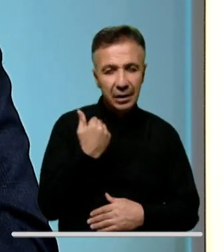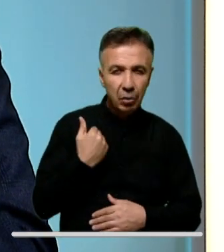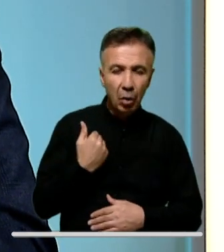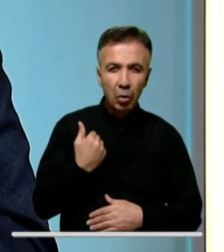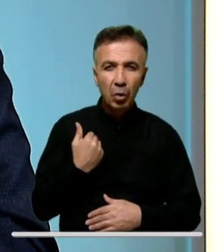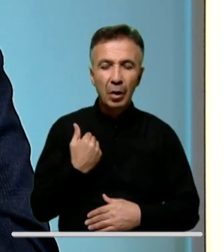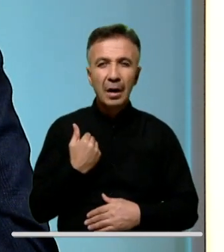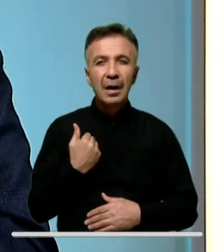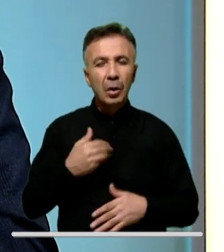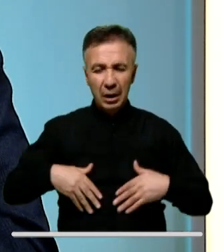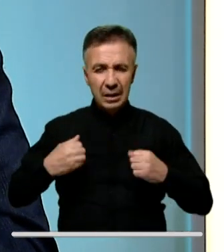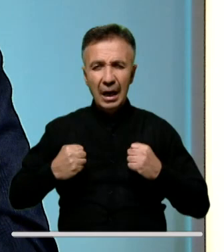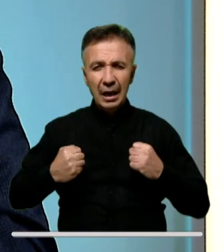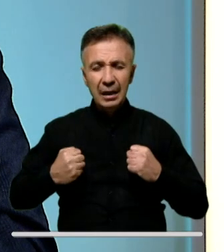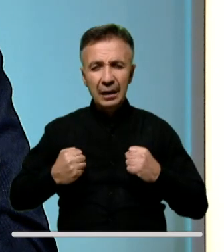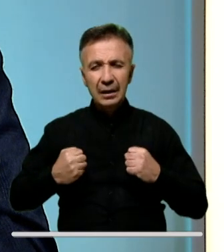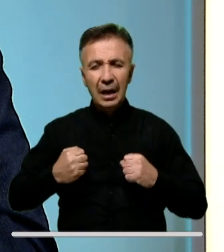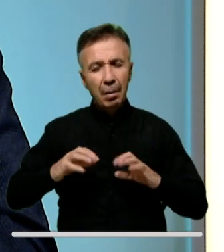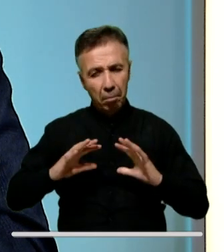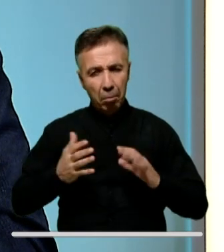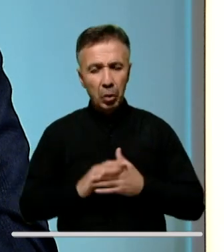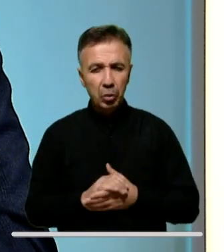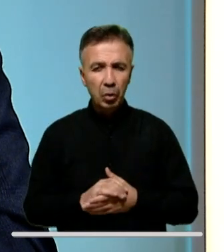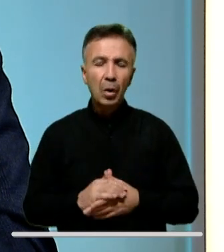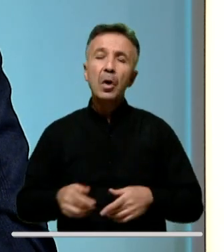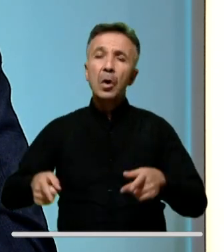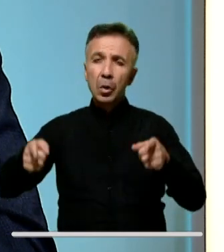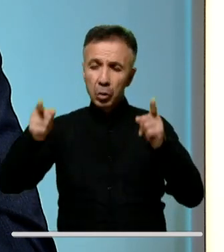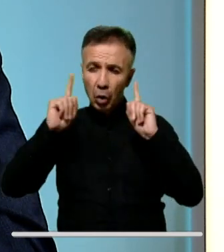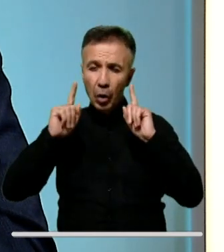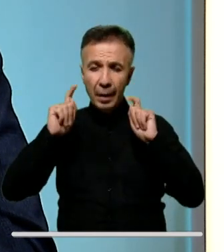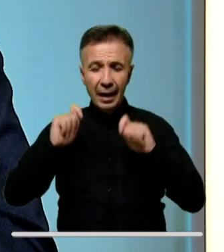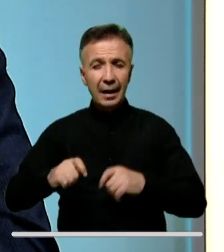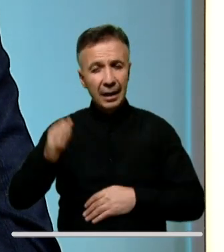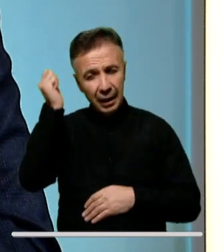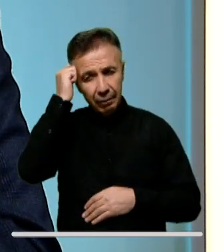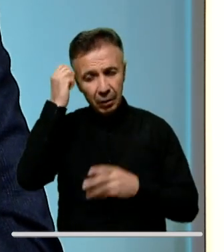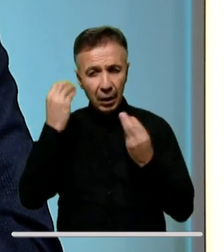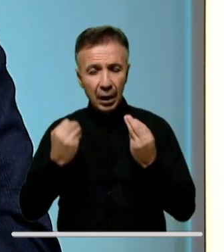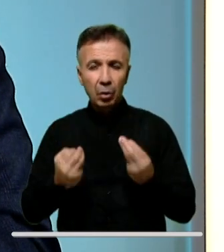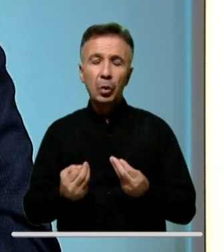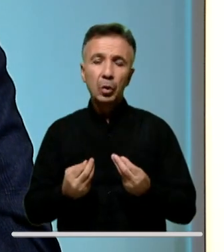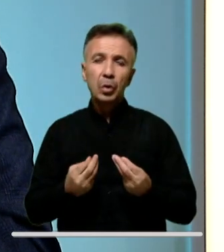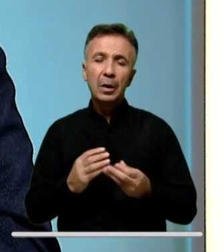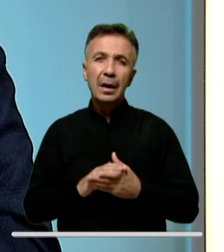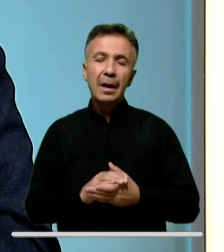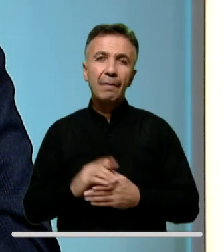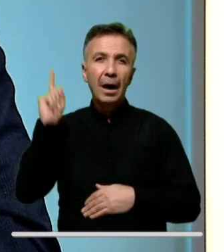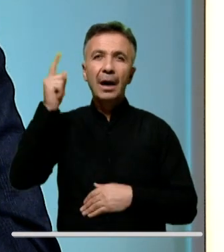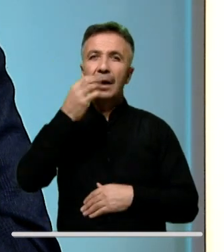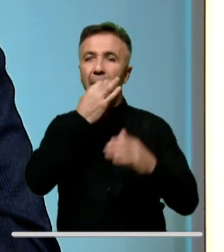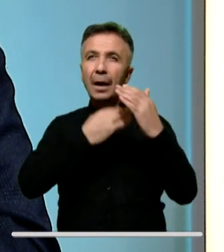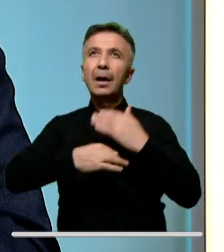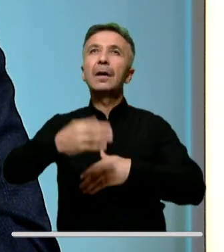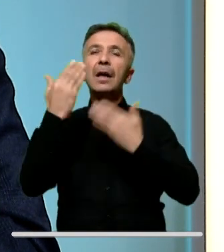tövbe istiğfar eder Allah'a dua eder Ya Rabbi sen beni benden daha iyi biliyorsun diye Allah'a münacat